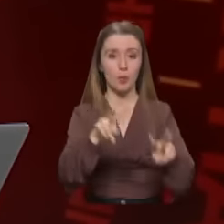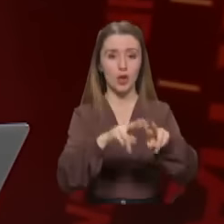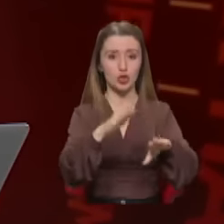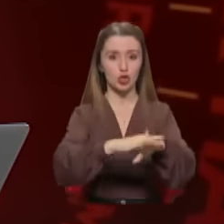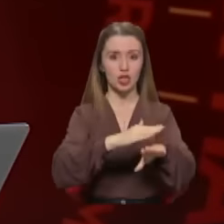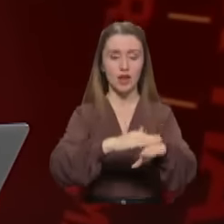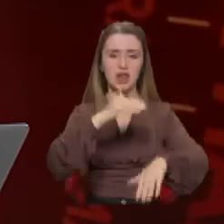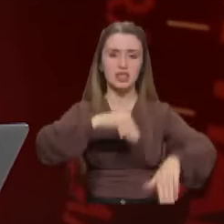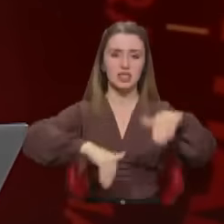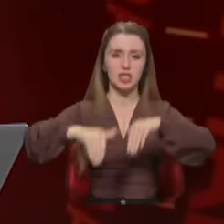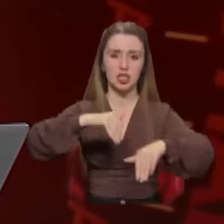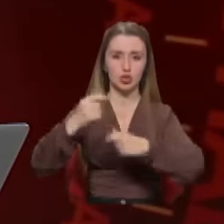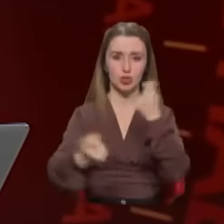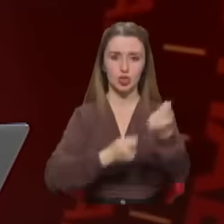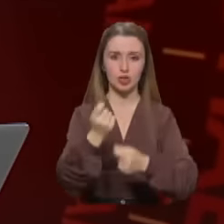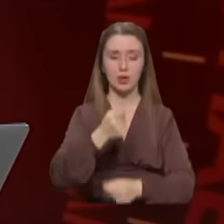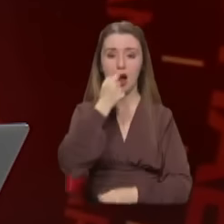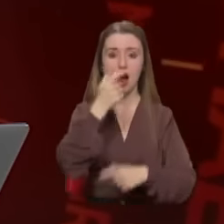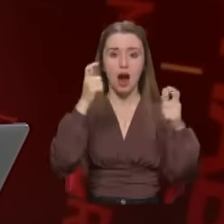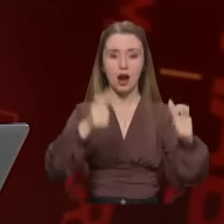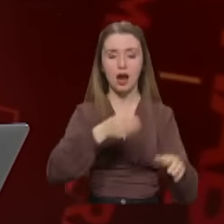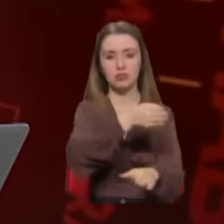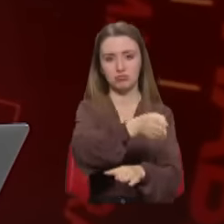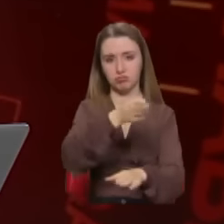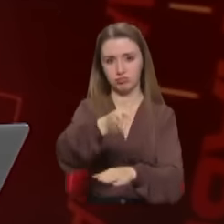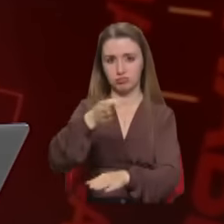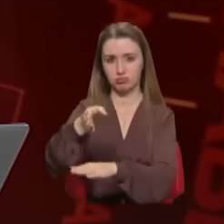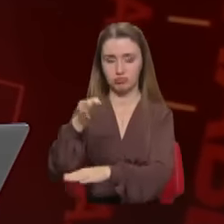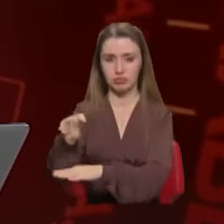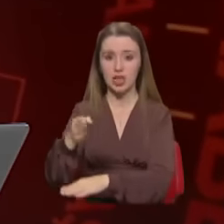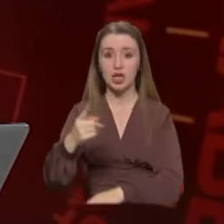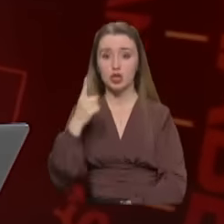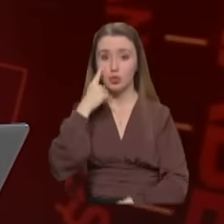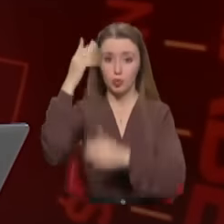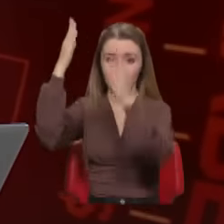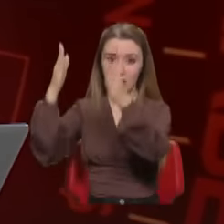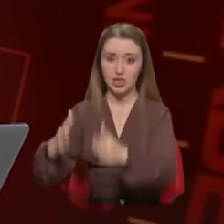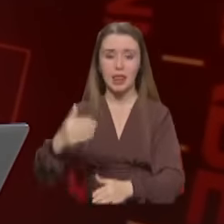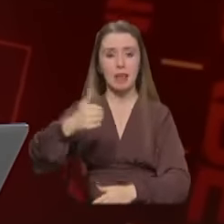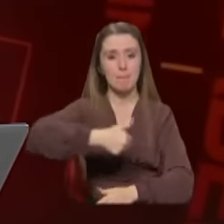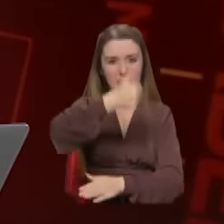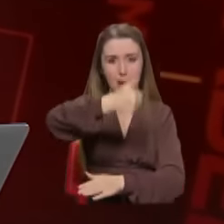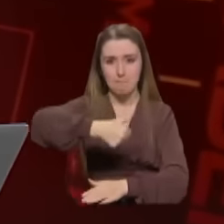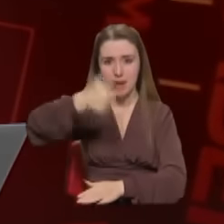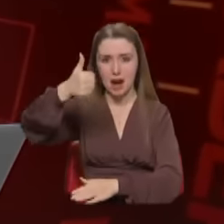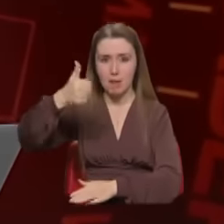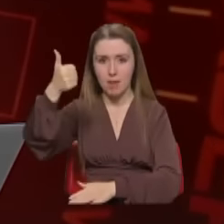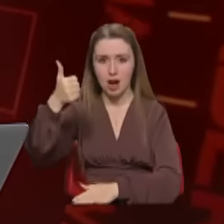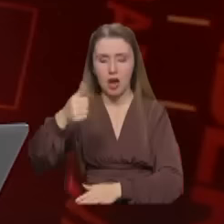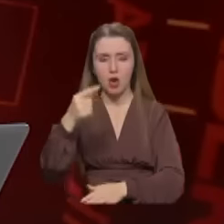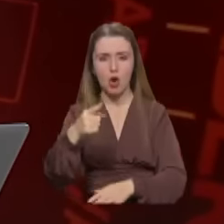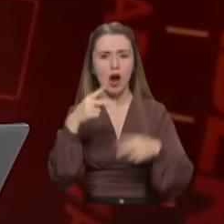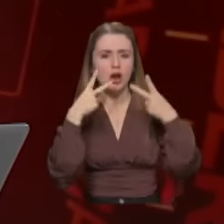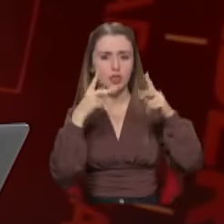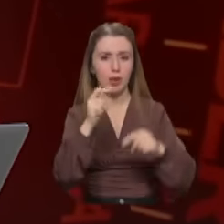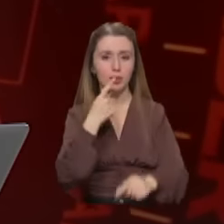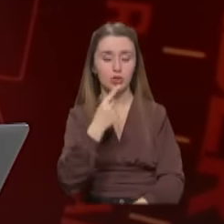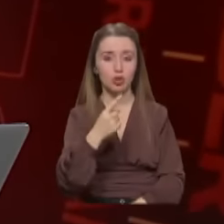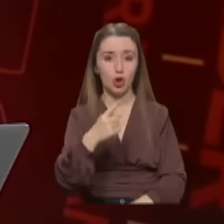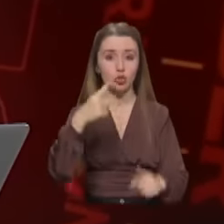seçim mesaisinde Ankara sokaklarında ve ilçelerindeydi. Cumhurbaşkanından, bakanlarımızdan açık çek aldık diyen rakibi